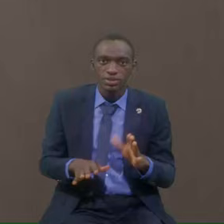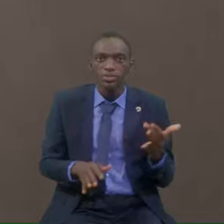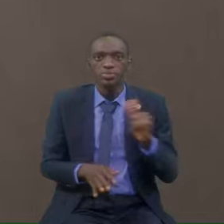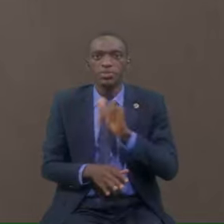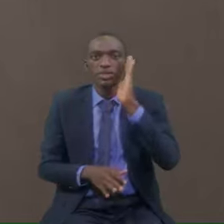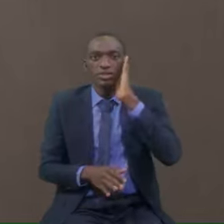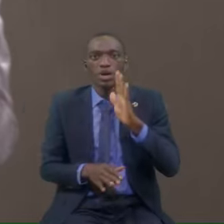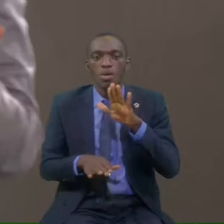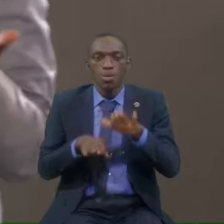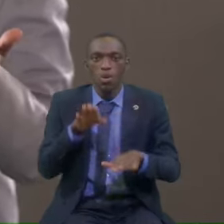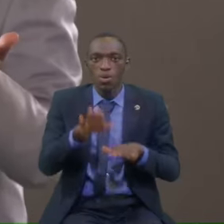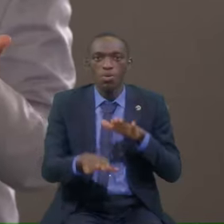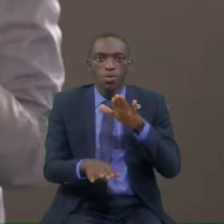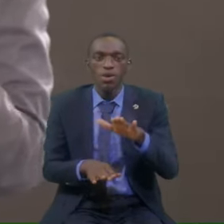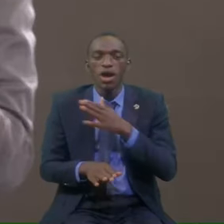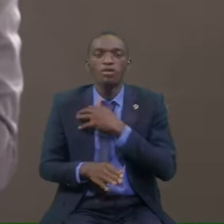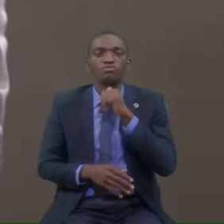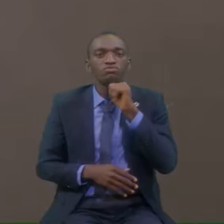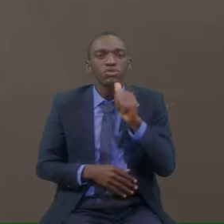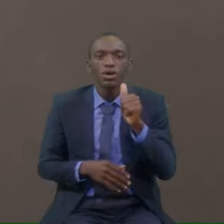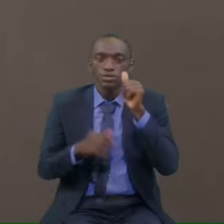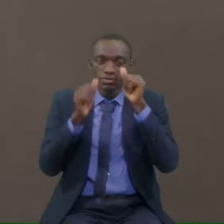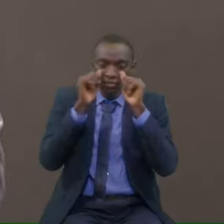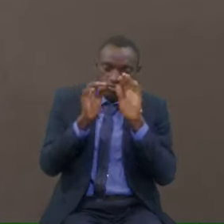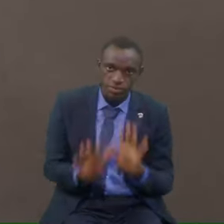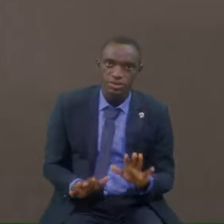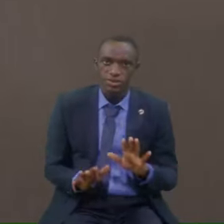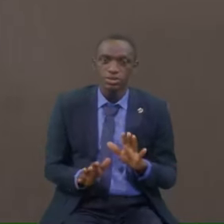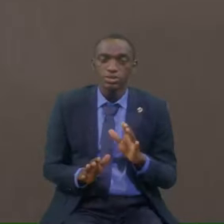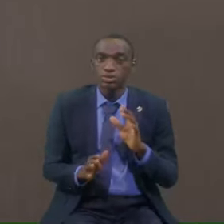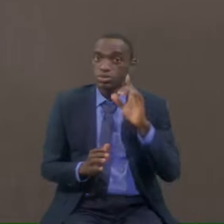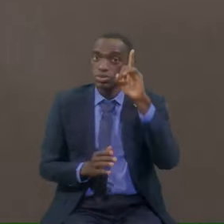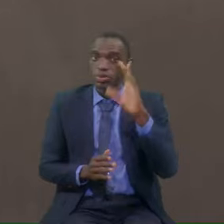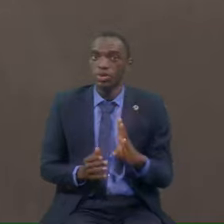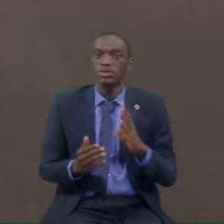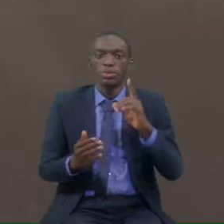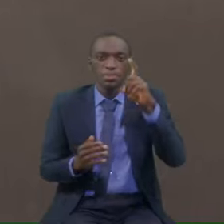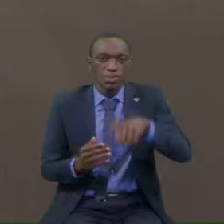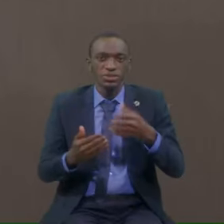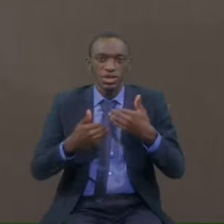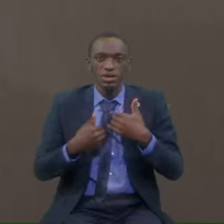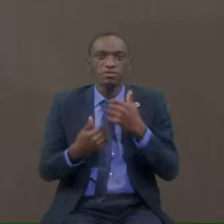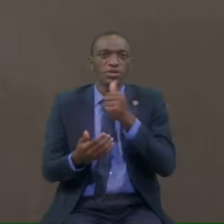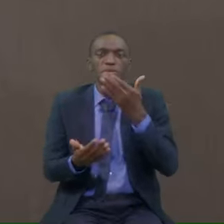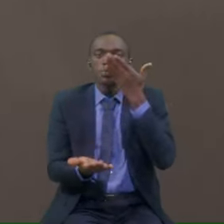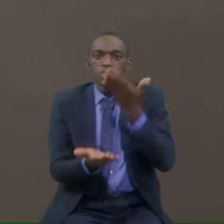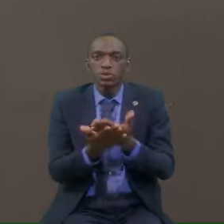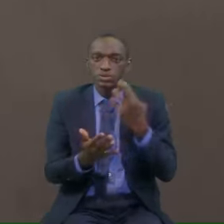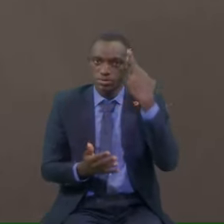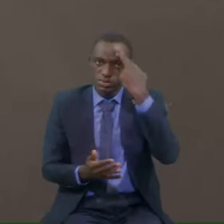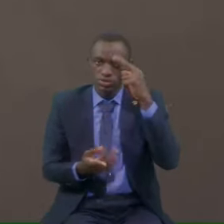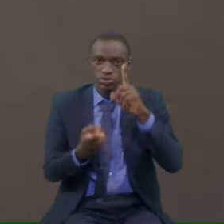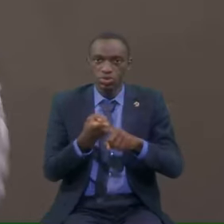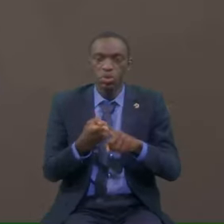Ils marchent et ne se fatiguent point. Dieu doit avoir une bonne raison de maintenir ce mot